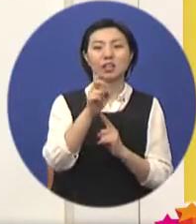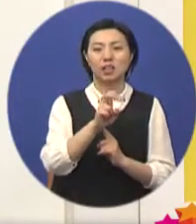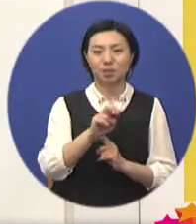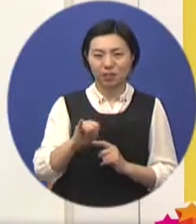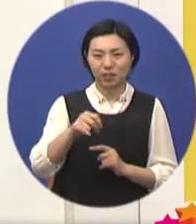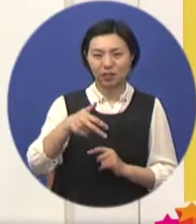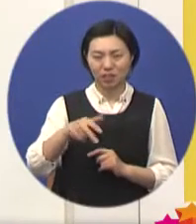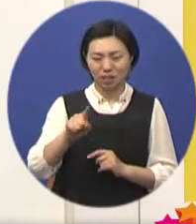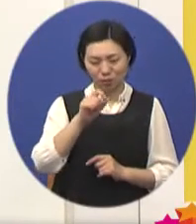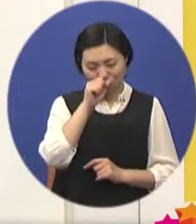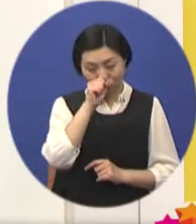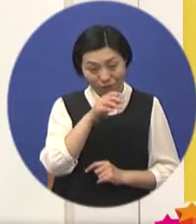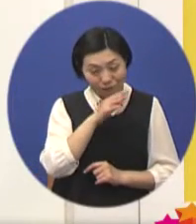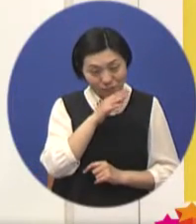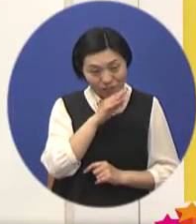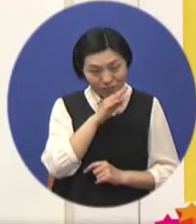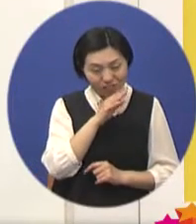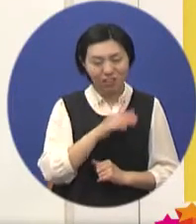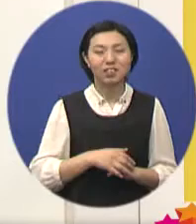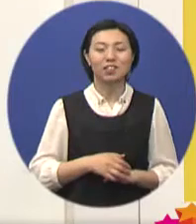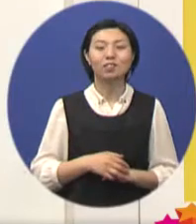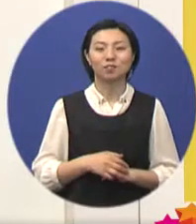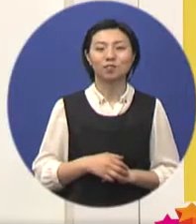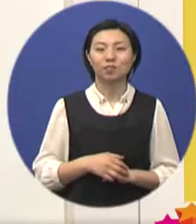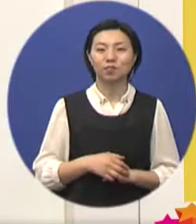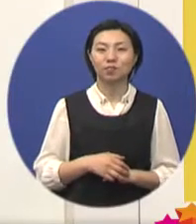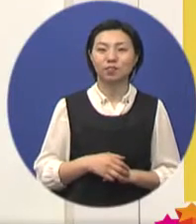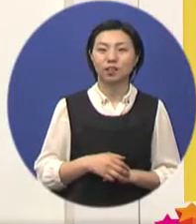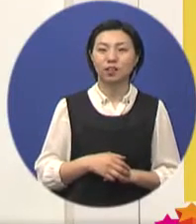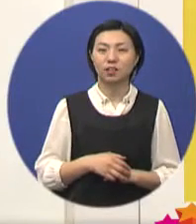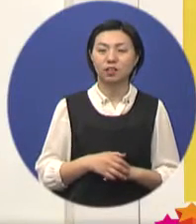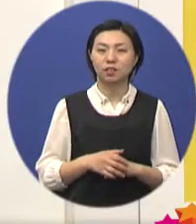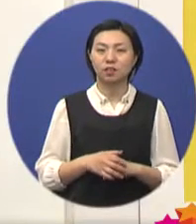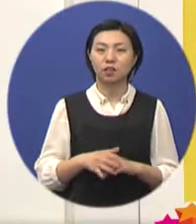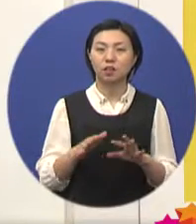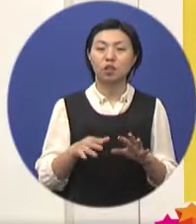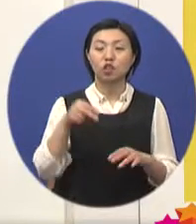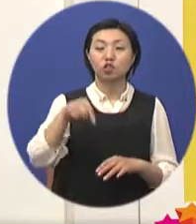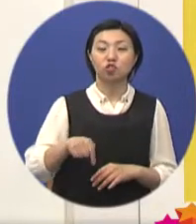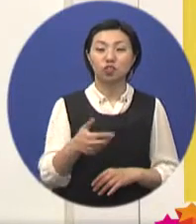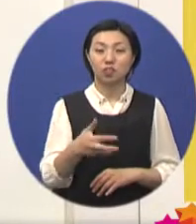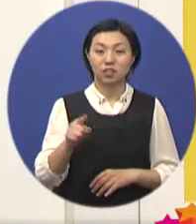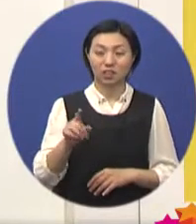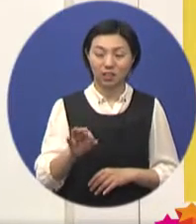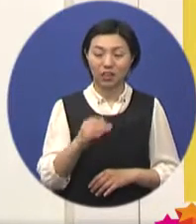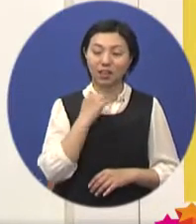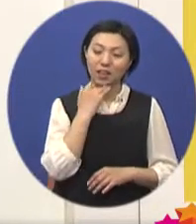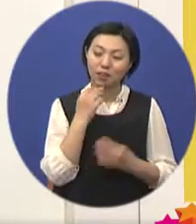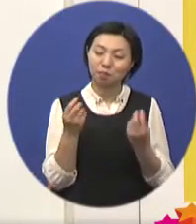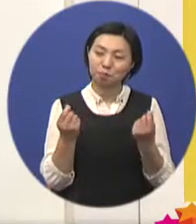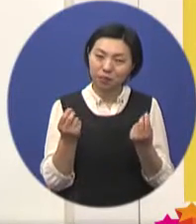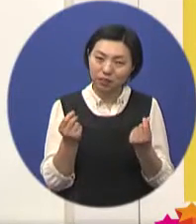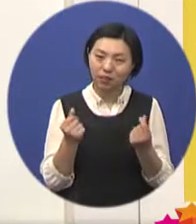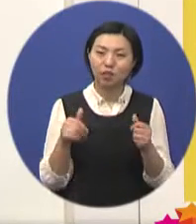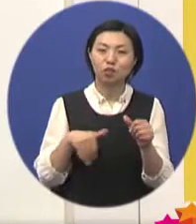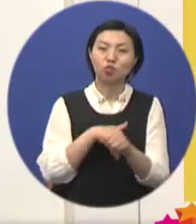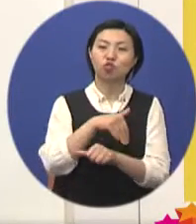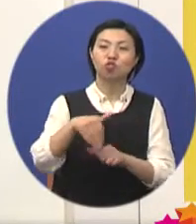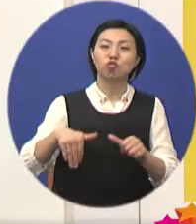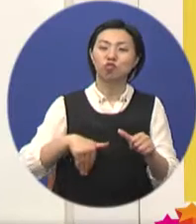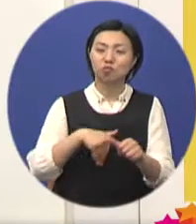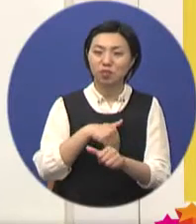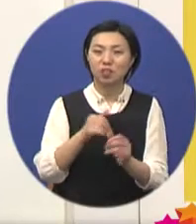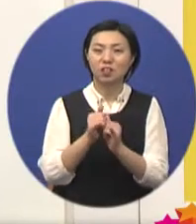네. 어머니. 예. 네. 순창에 사시는 어머님 또래나 친구들 또 옆 주위의 동료분들을